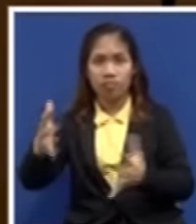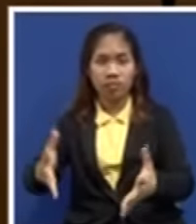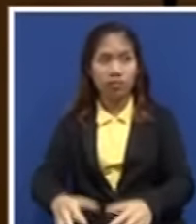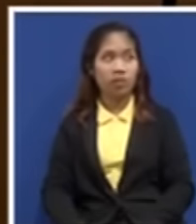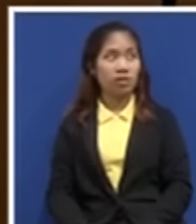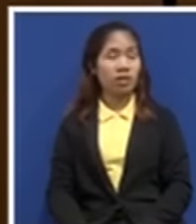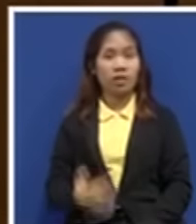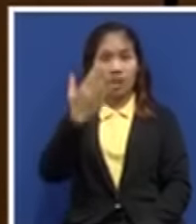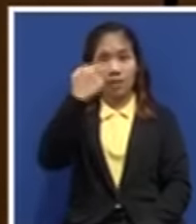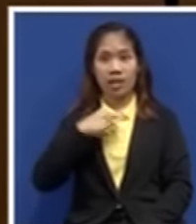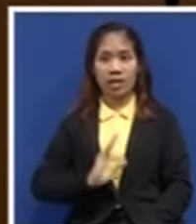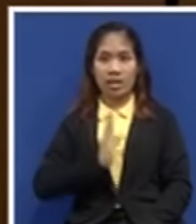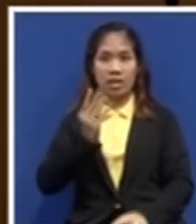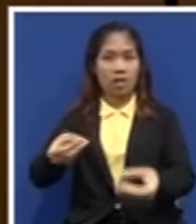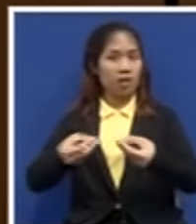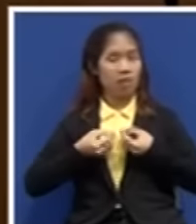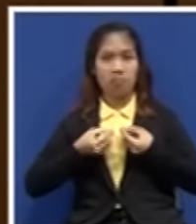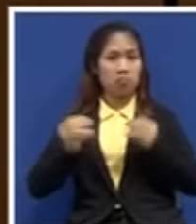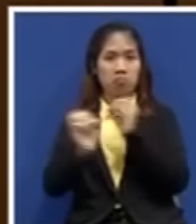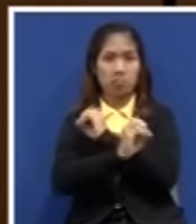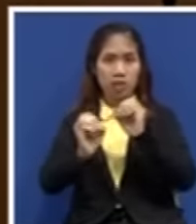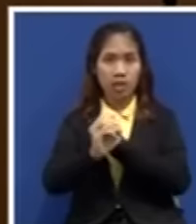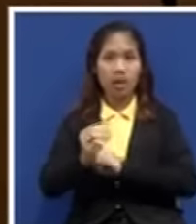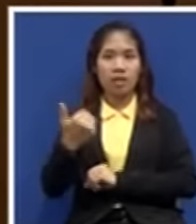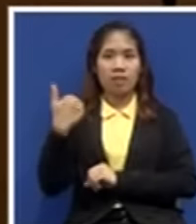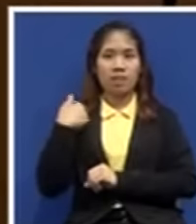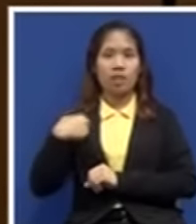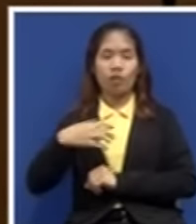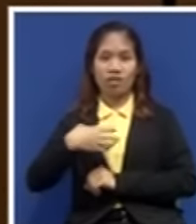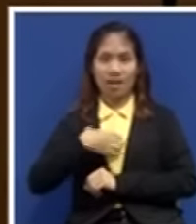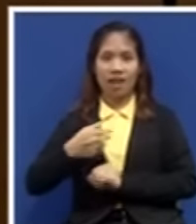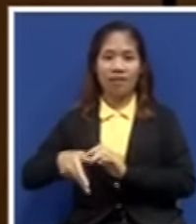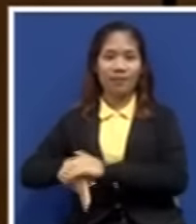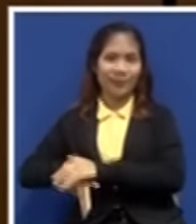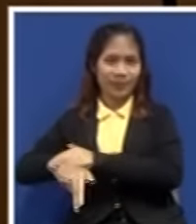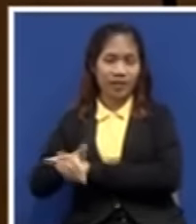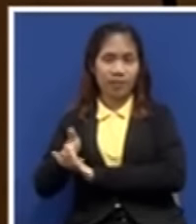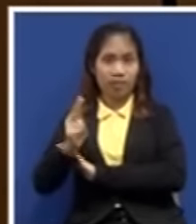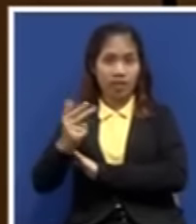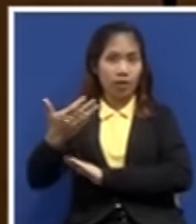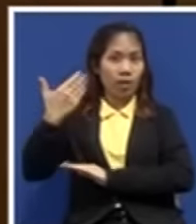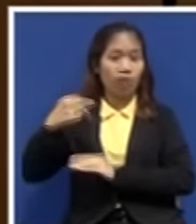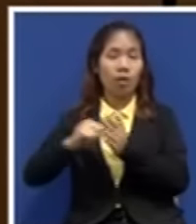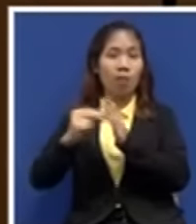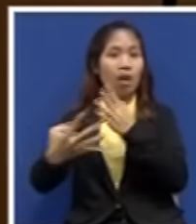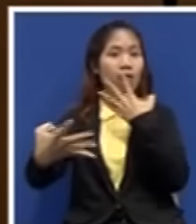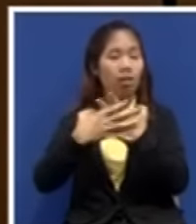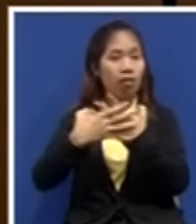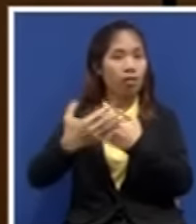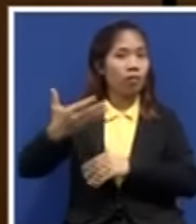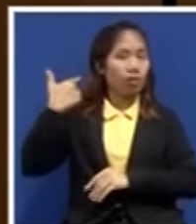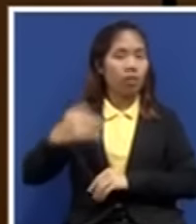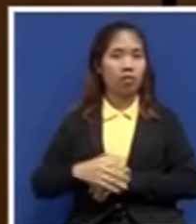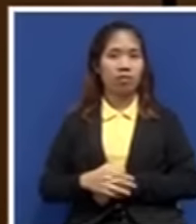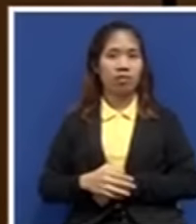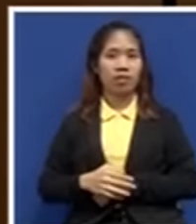ครับเพราะท่านไม่เคยให้เกียรติผมเลยท่านบอกว่าชักปืนยิงผมจากวันโน้นถ้าท่านชักปืนยิงวันนั้นท่านก็ติดคุกเหรียญละไม